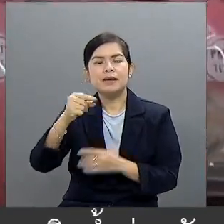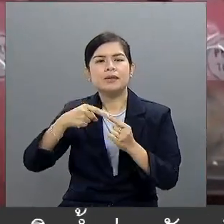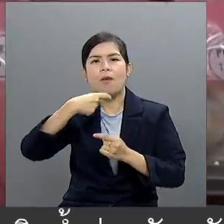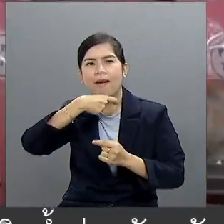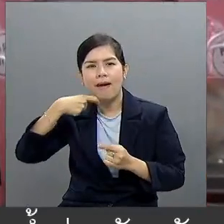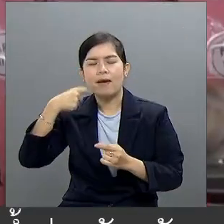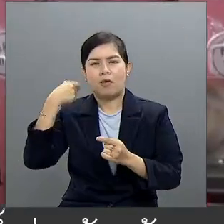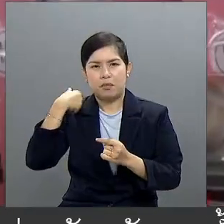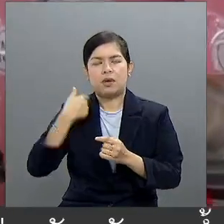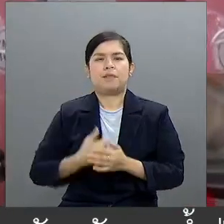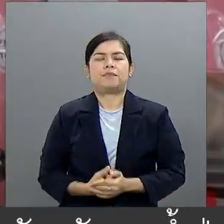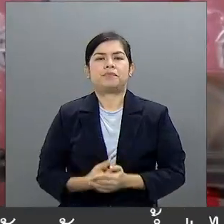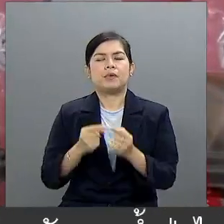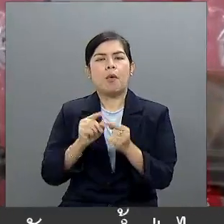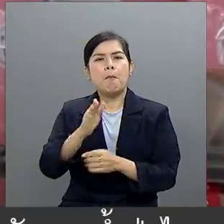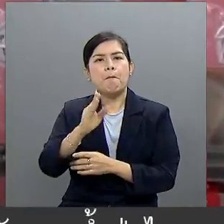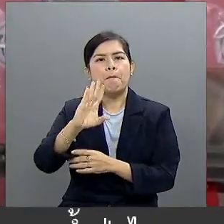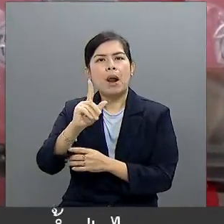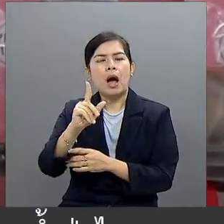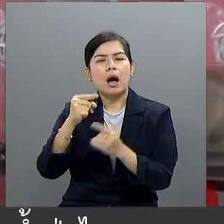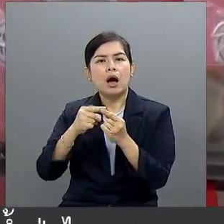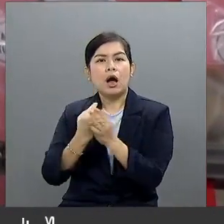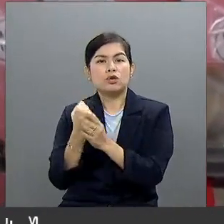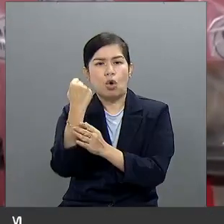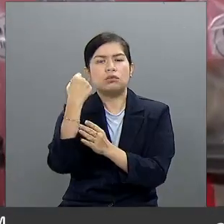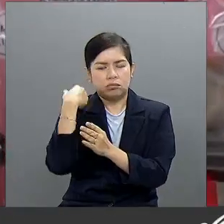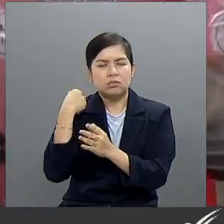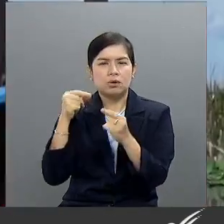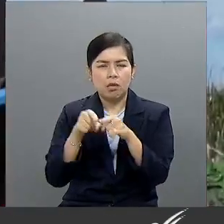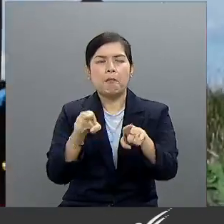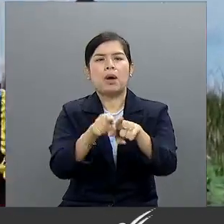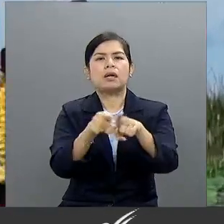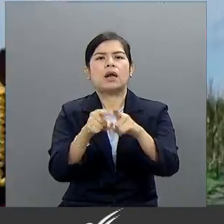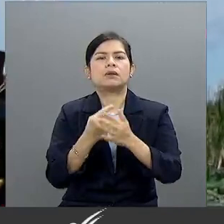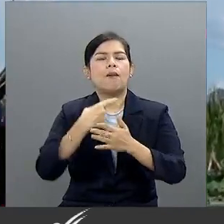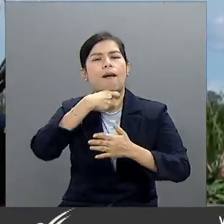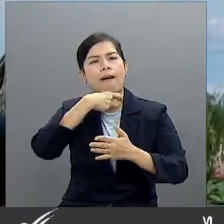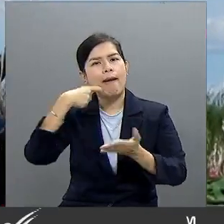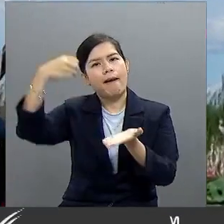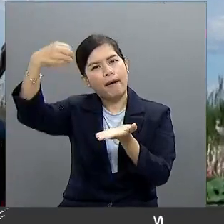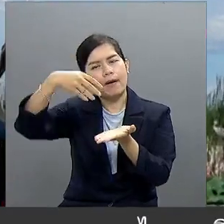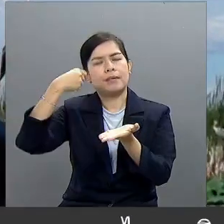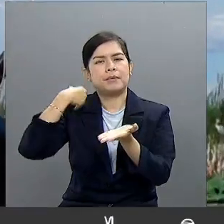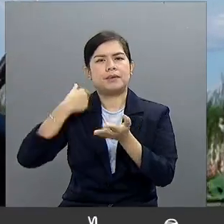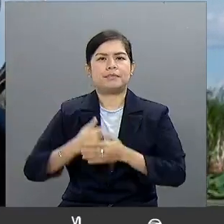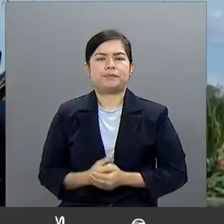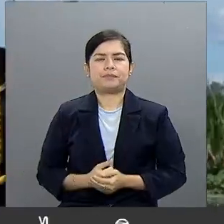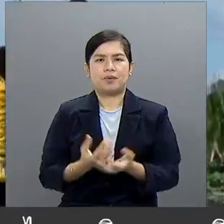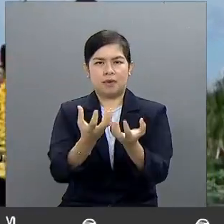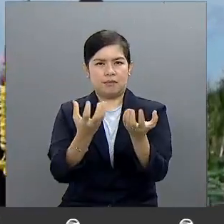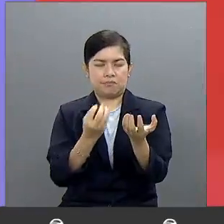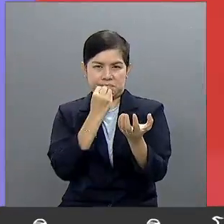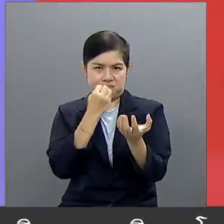ง300ยอดก็นำมาจำหน่ายเหมือนกันนะครับโอ้โหกินกันจุกๆไปเลย ชอบนะจ๊ะ นี่แหละค่ะ เนี่ยสวย